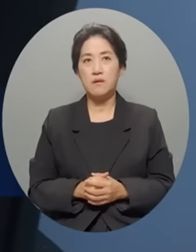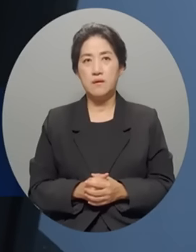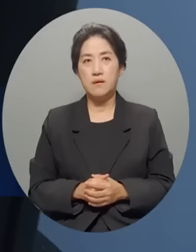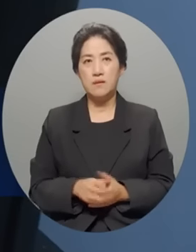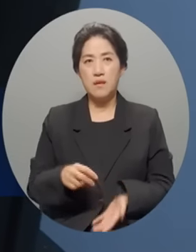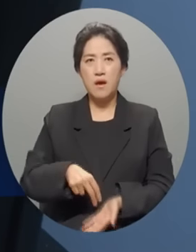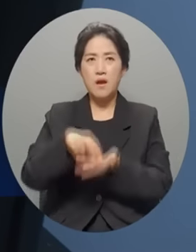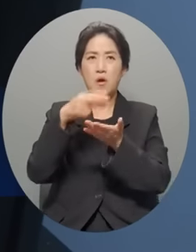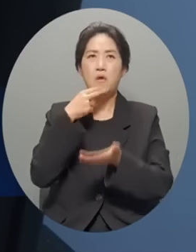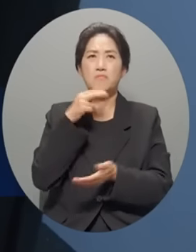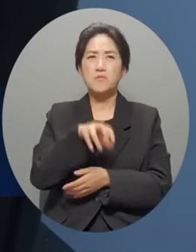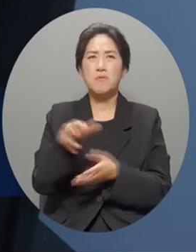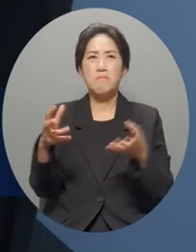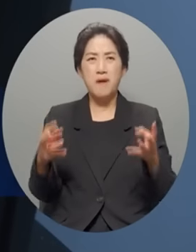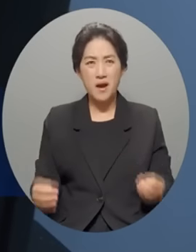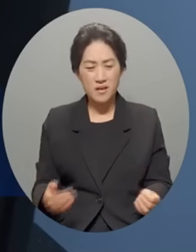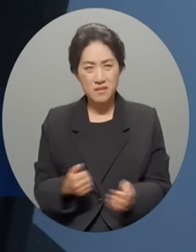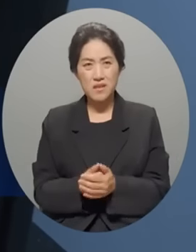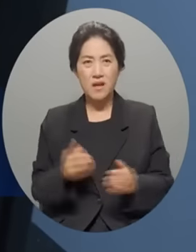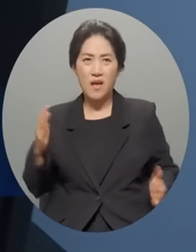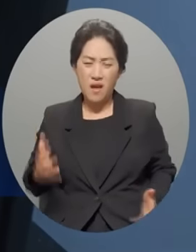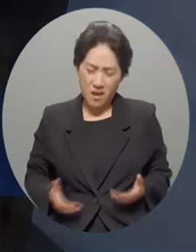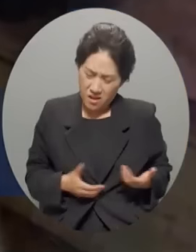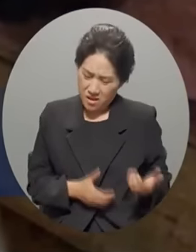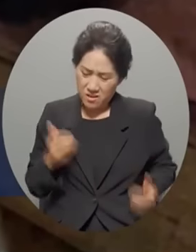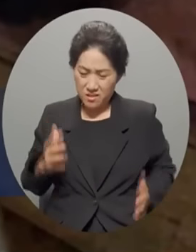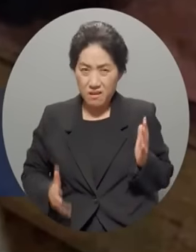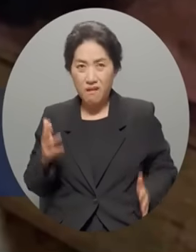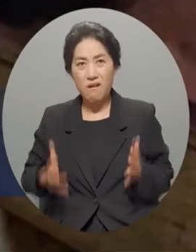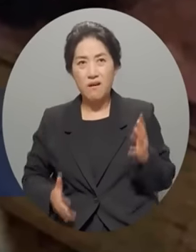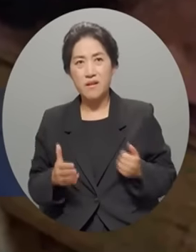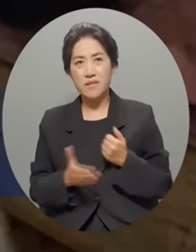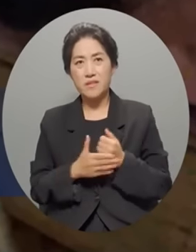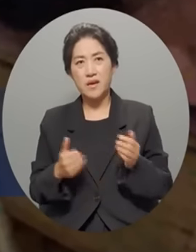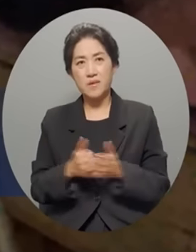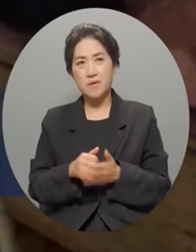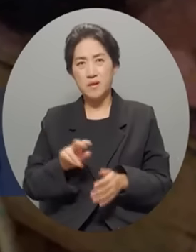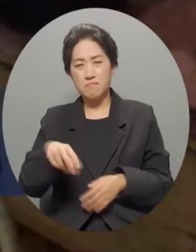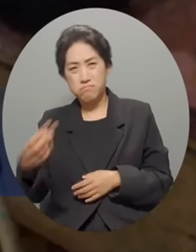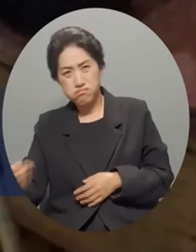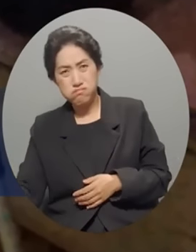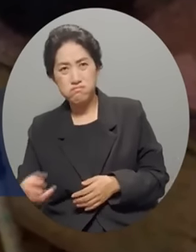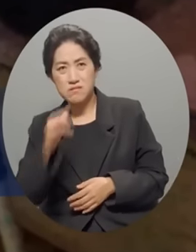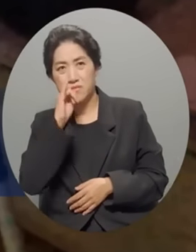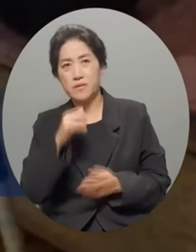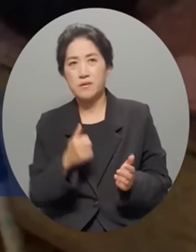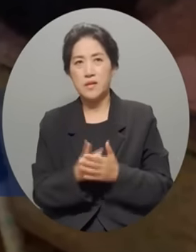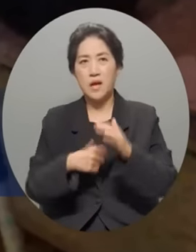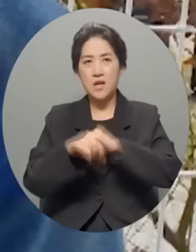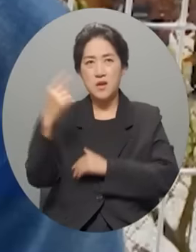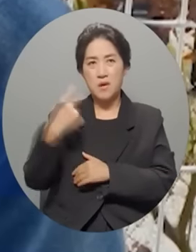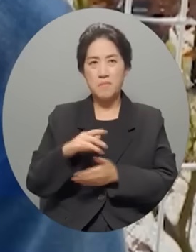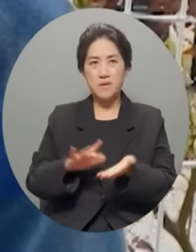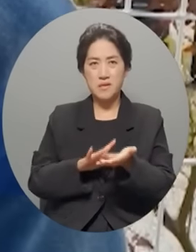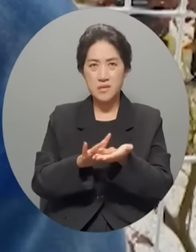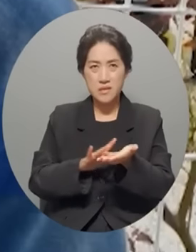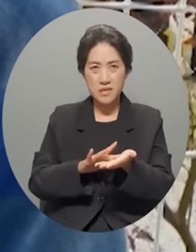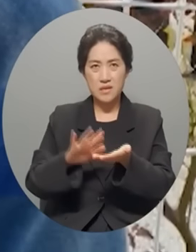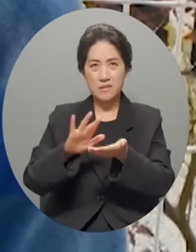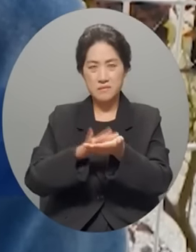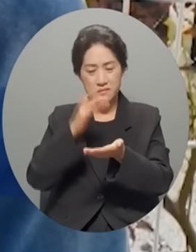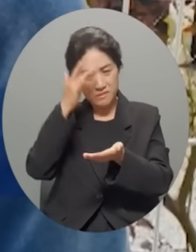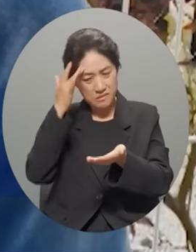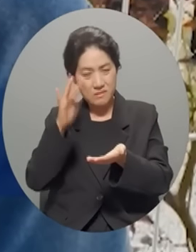엘리베이터 없는 지역이 많다 보니까 뛰어다니려고 하니까 부르기도 많이 부른 것 같고 아침에 오면은